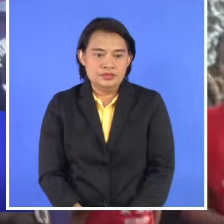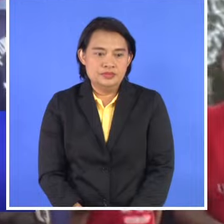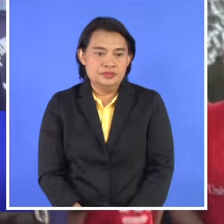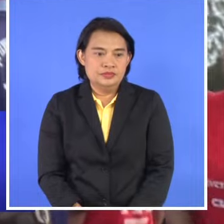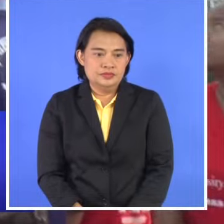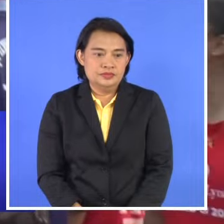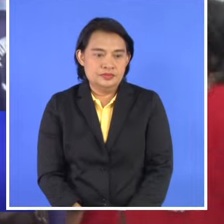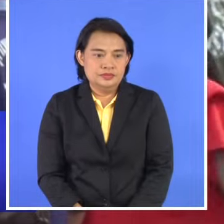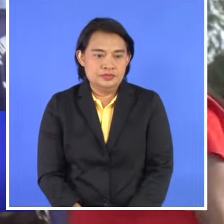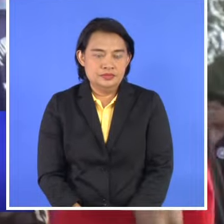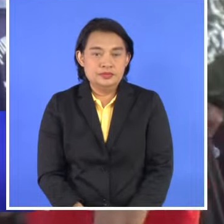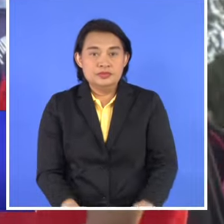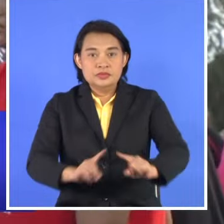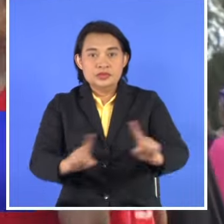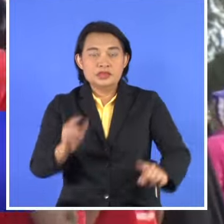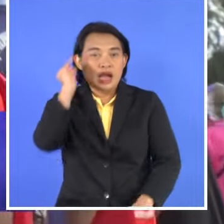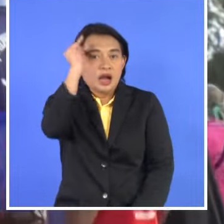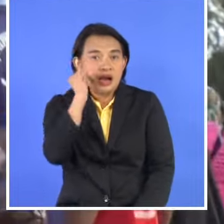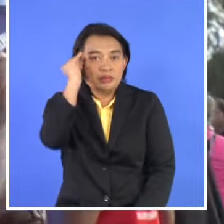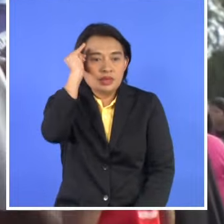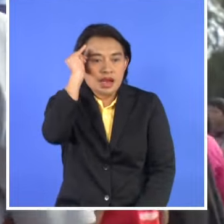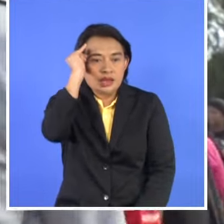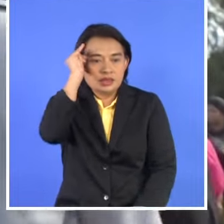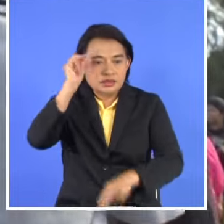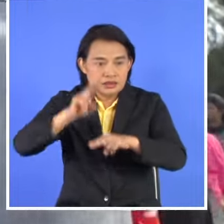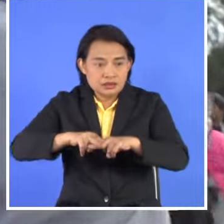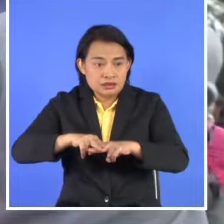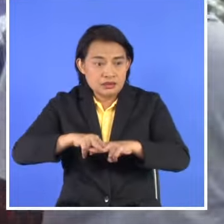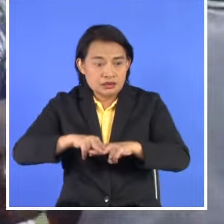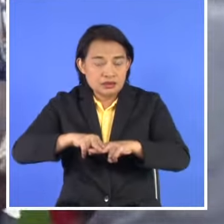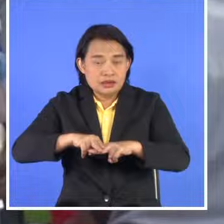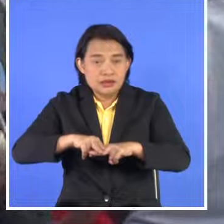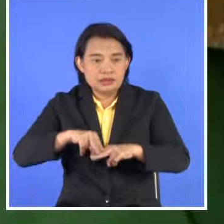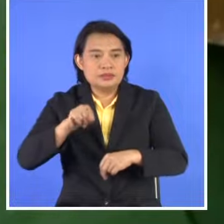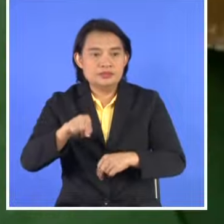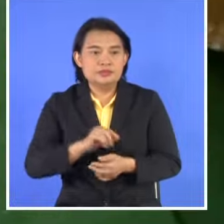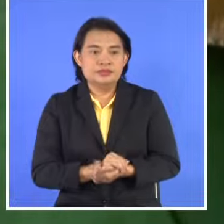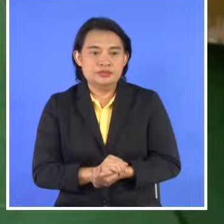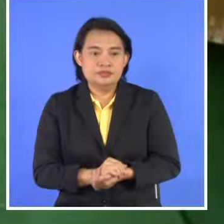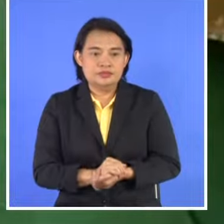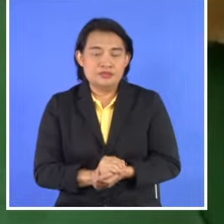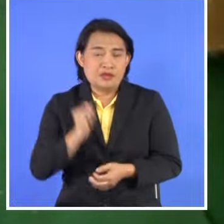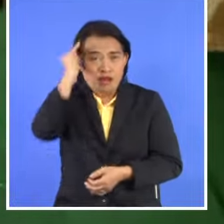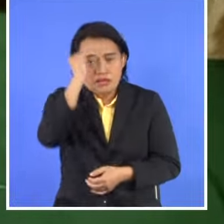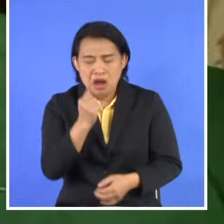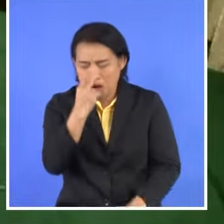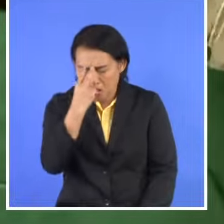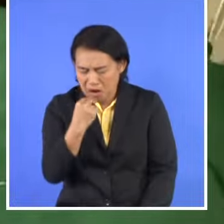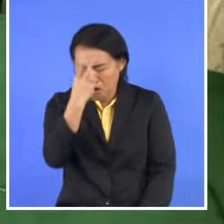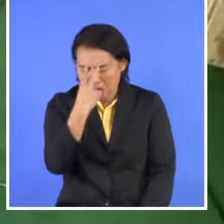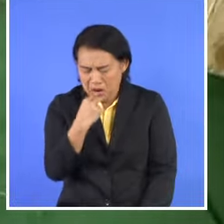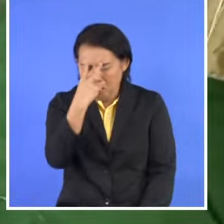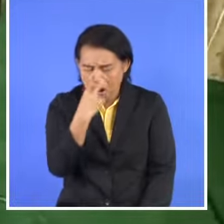ผิดกับคุณยายผิดกับคุณยายท่านนี้คุณยายเนี่ยไปนั่งร้องไห้อยู่ที่กองอำนวย